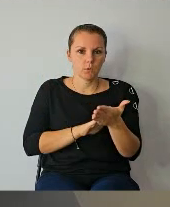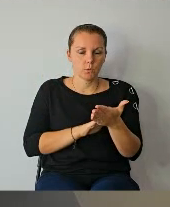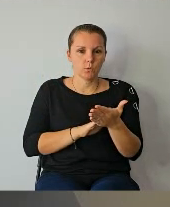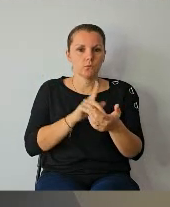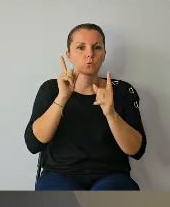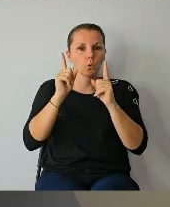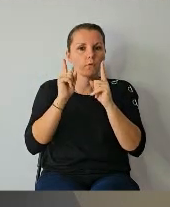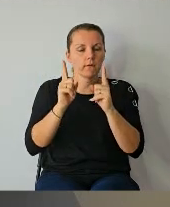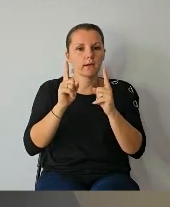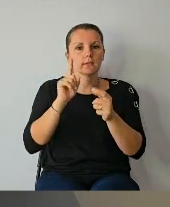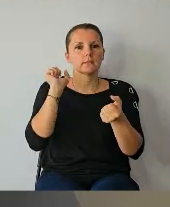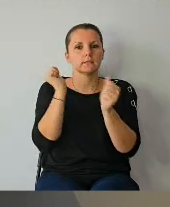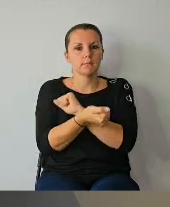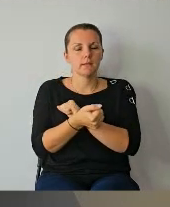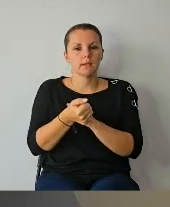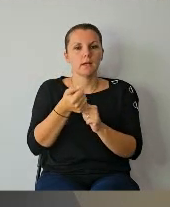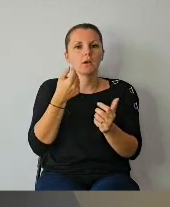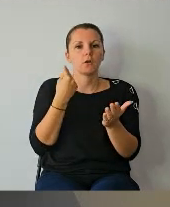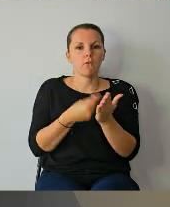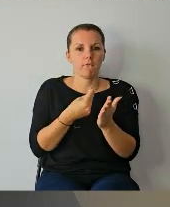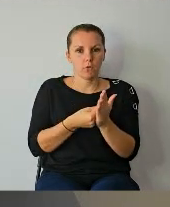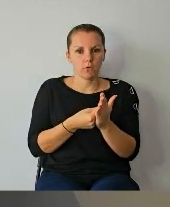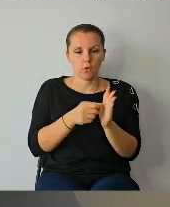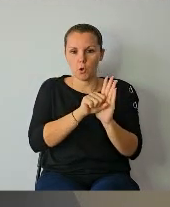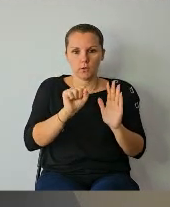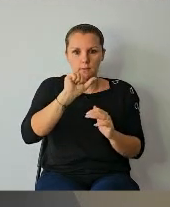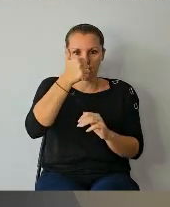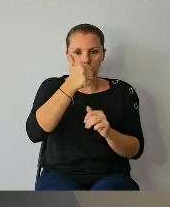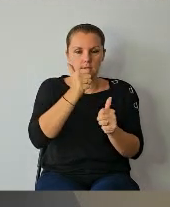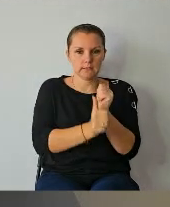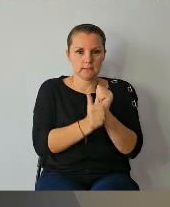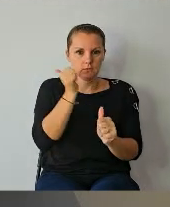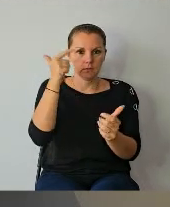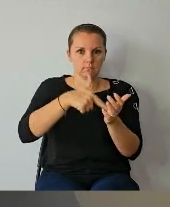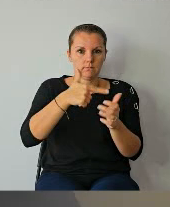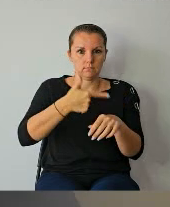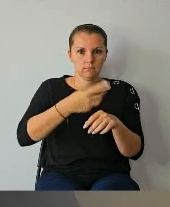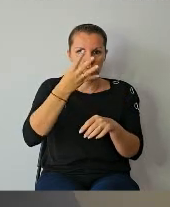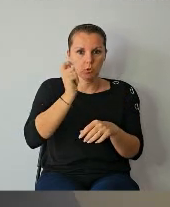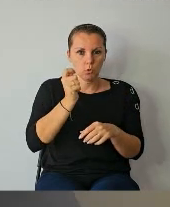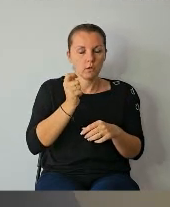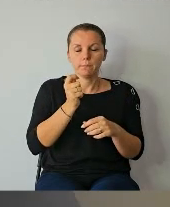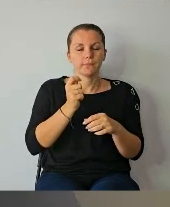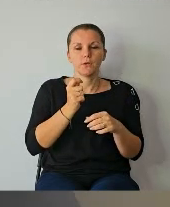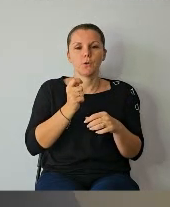kwot dodatków funkcyjnych od 1 stycznia 2024 roku